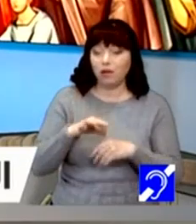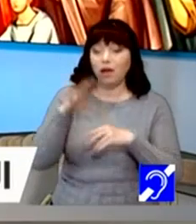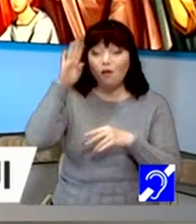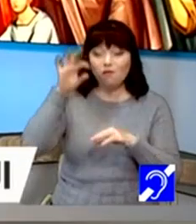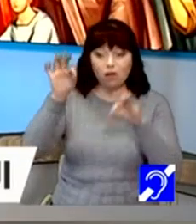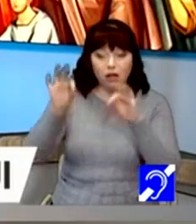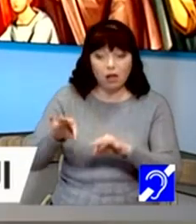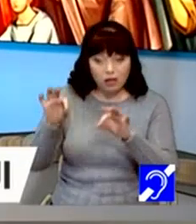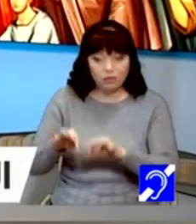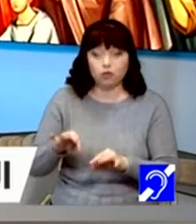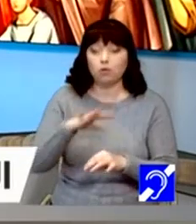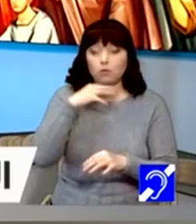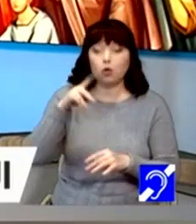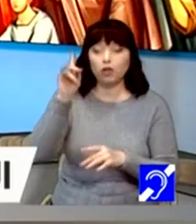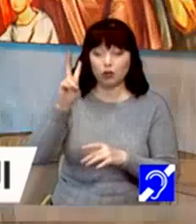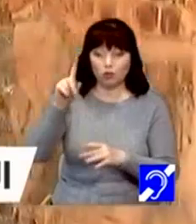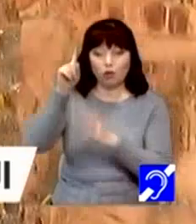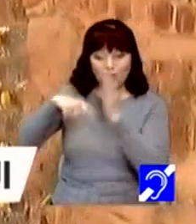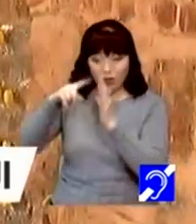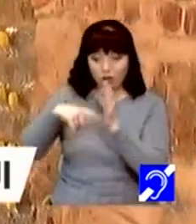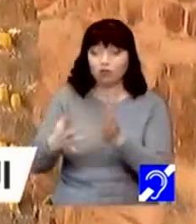credincioși au luat aceasta